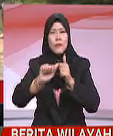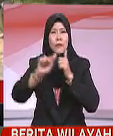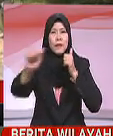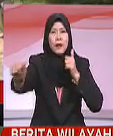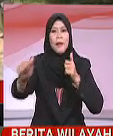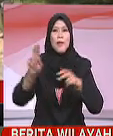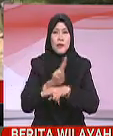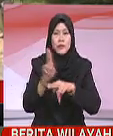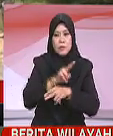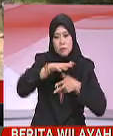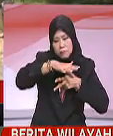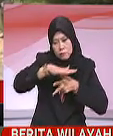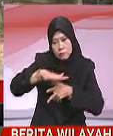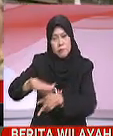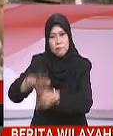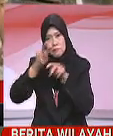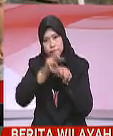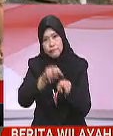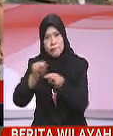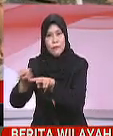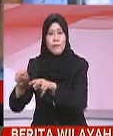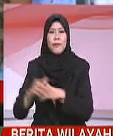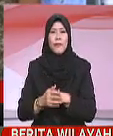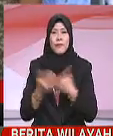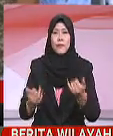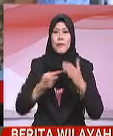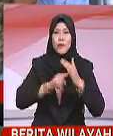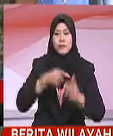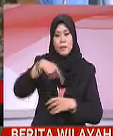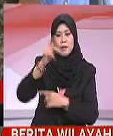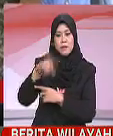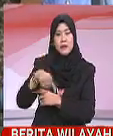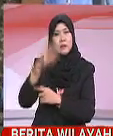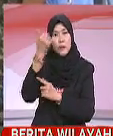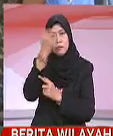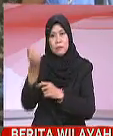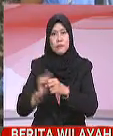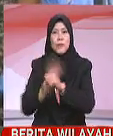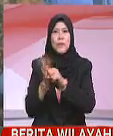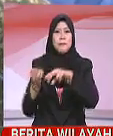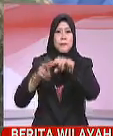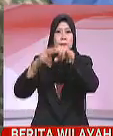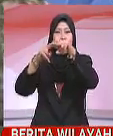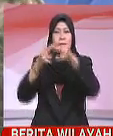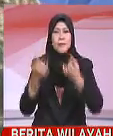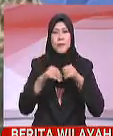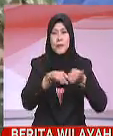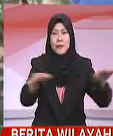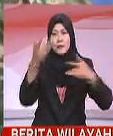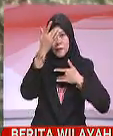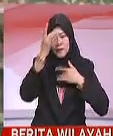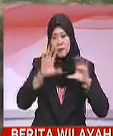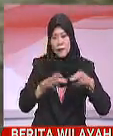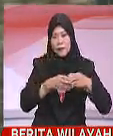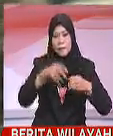jauh. Bahagian Sibu dikenakan PKP selepas kes jangkitan COVID-19 meningkat berikutan penularan jangkitan dari